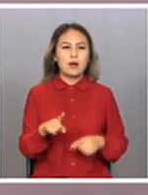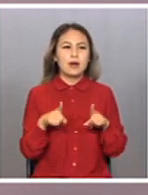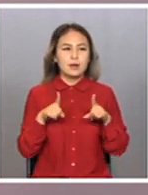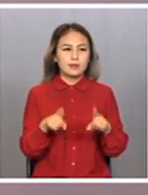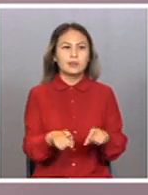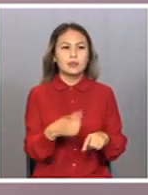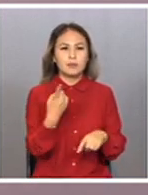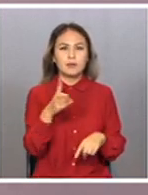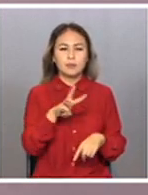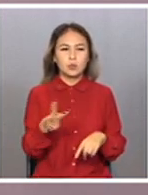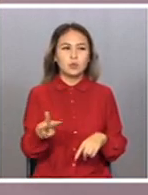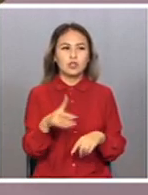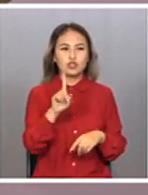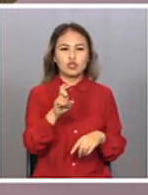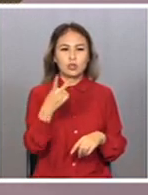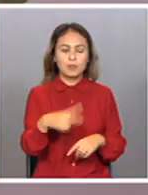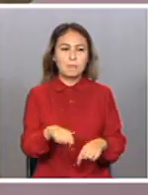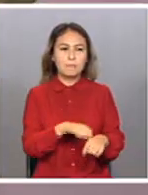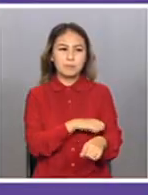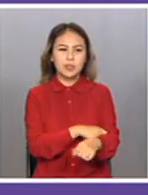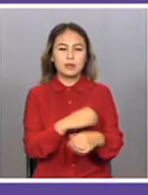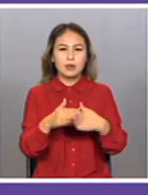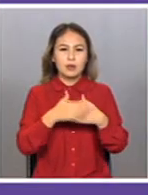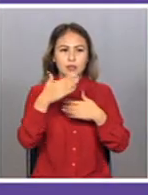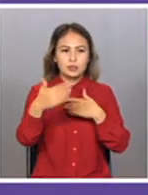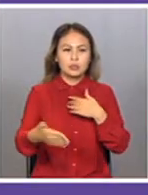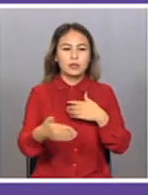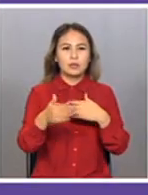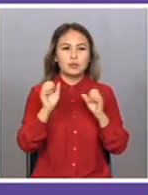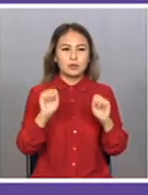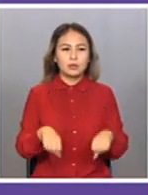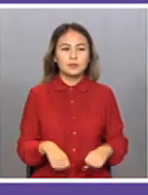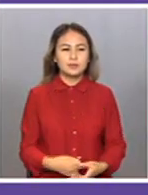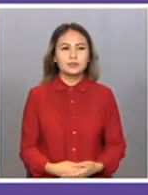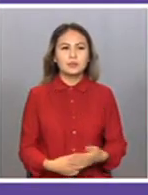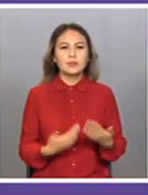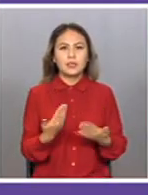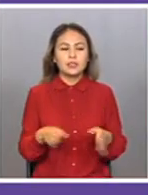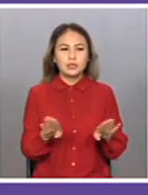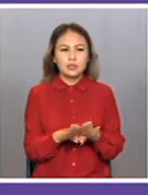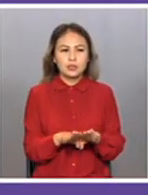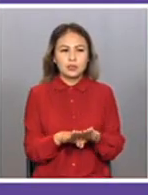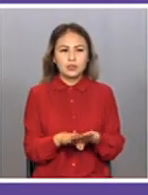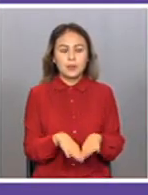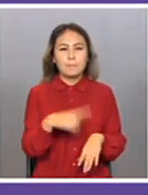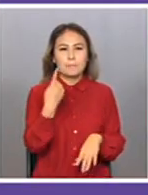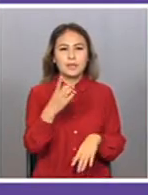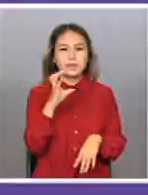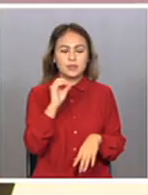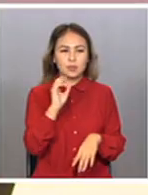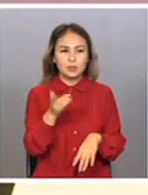минутына 120 метр арақашықтыққа барады. Ендеше, 1